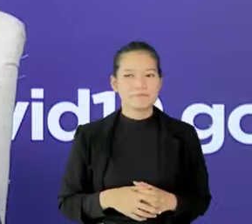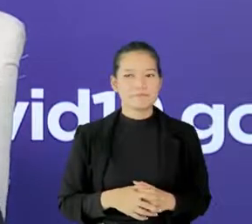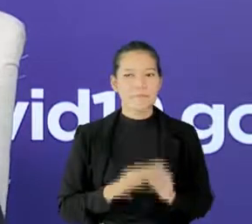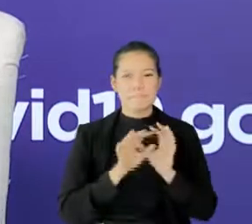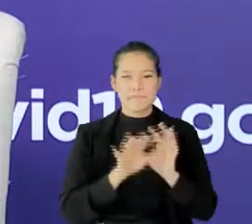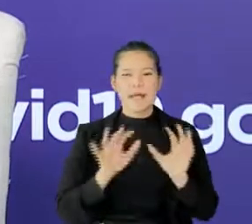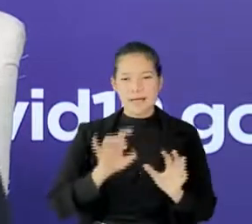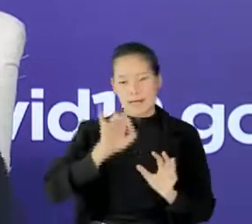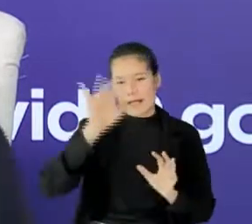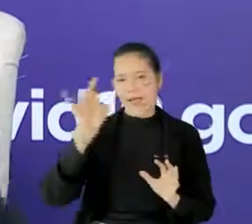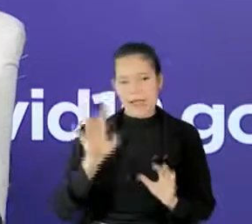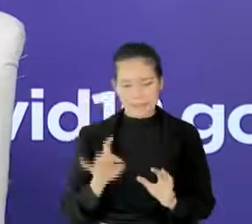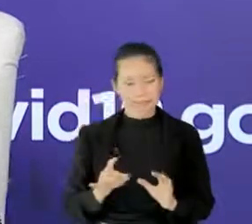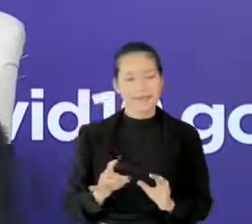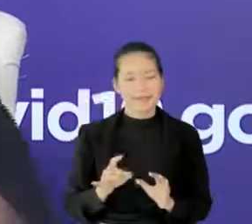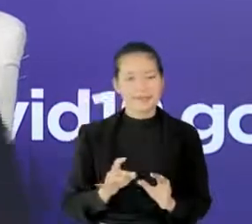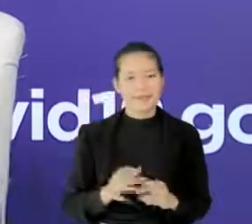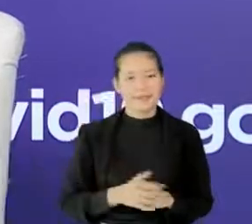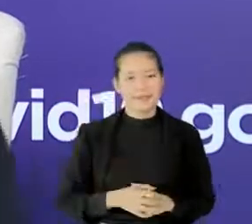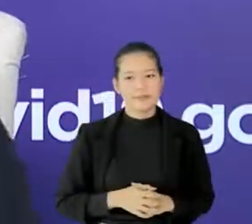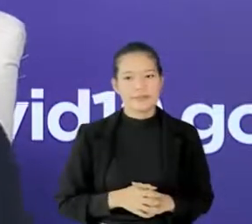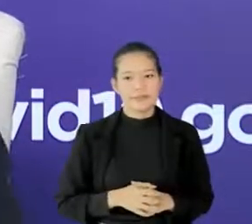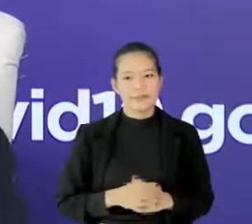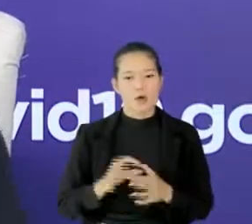dan banyak lagi juga apa suatu